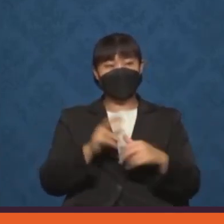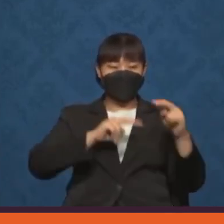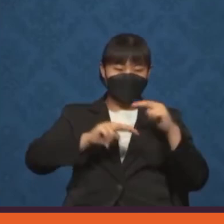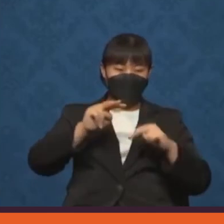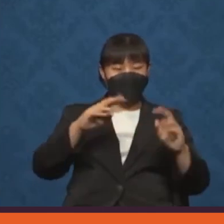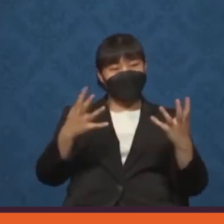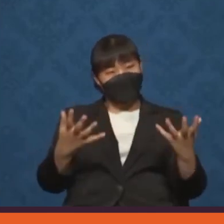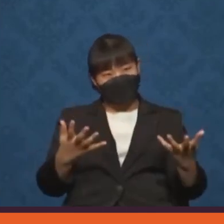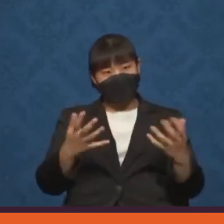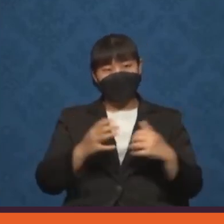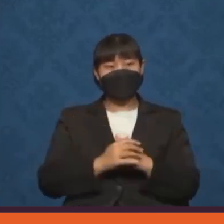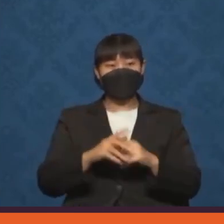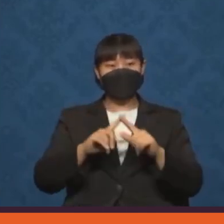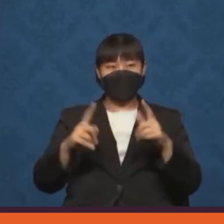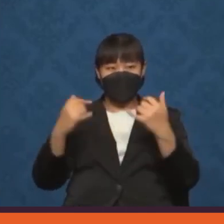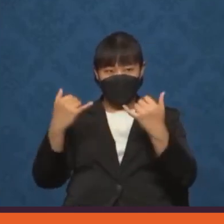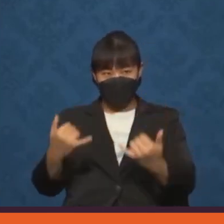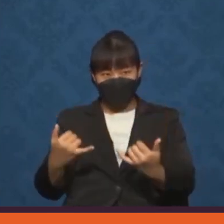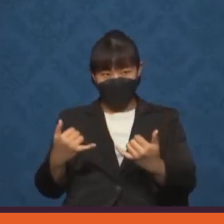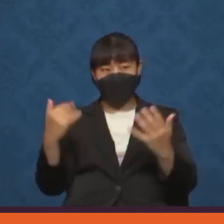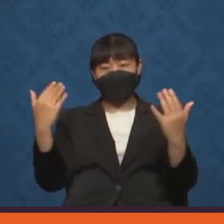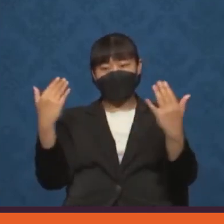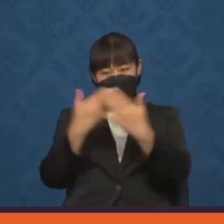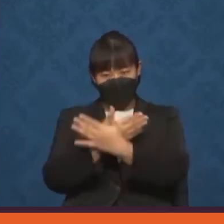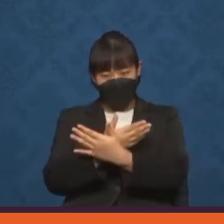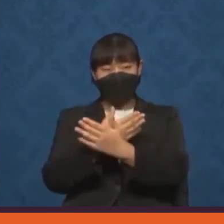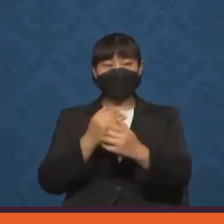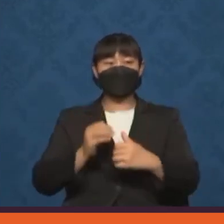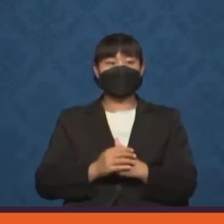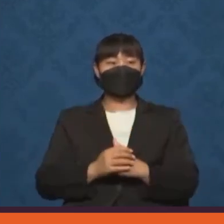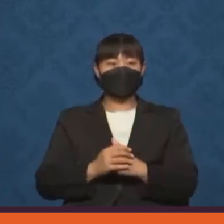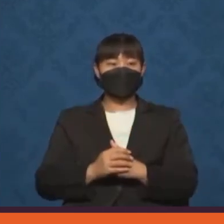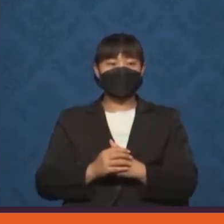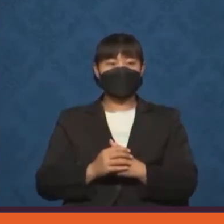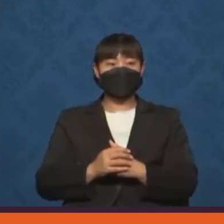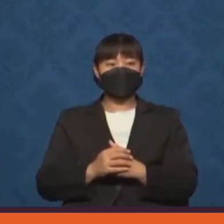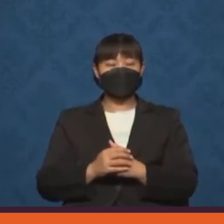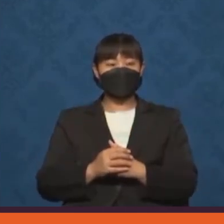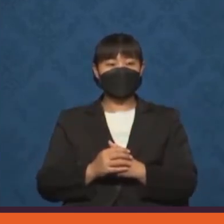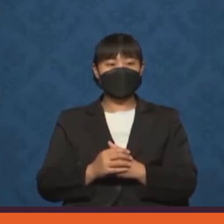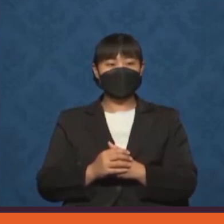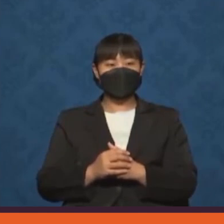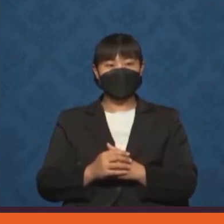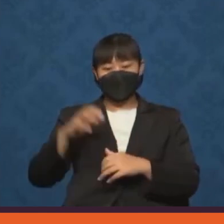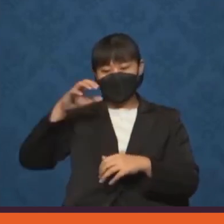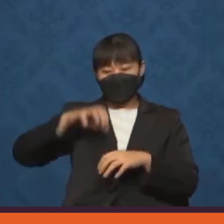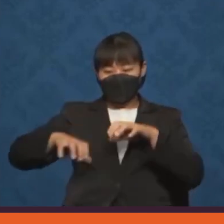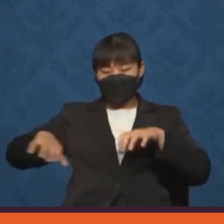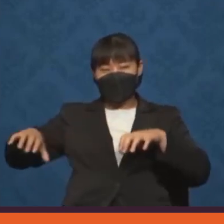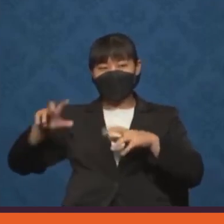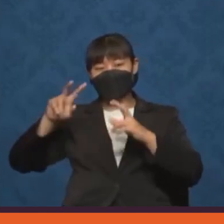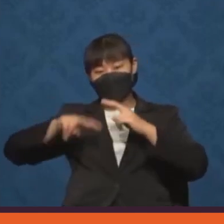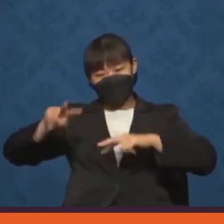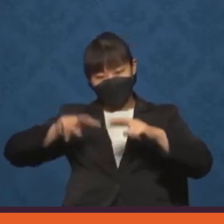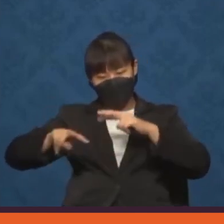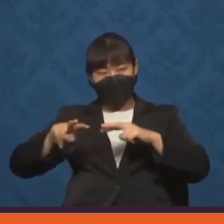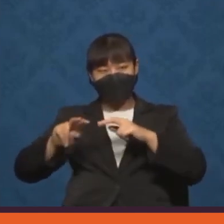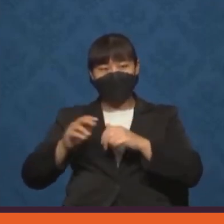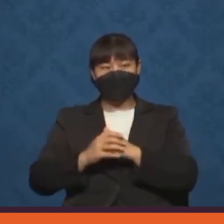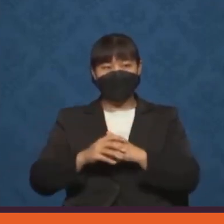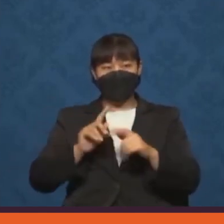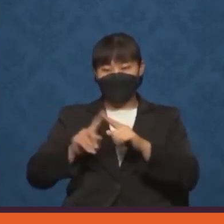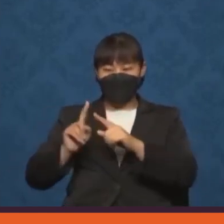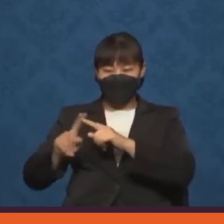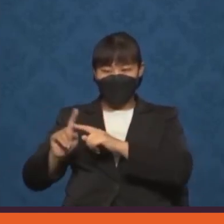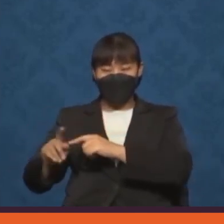ทำงานแต่ตอนนี้โจทย์มันเป็นอีกโจทย์นึงแล้วครับมันเป็นอีกโจทย์ที่องค์กรตรวจสอบถูกฝักฝ่ายทางการเมืองต่างๆเข้ามาใช้เ